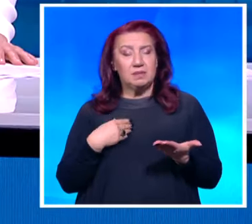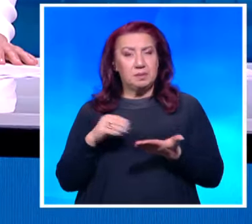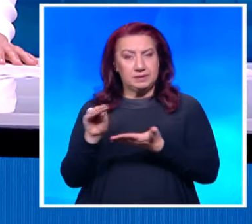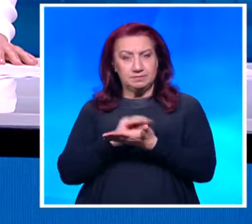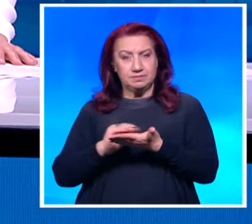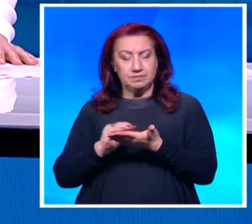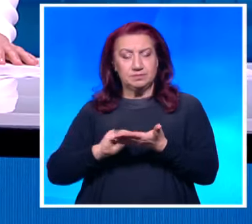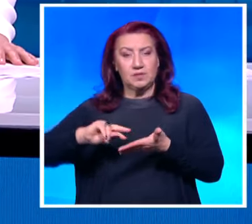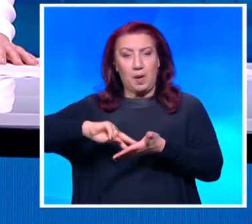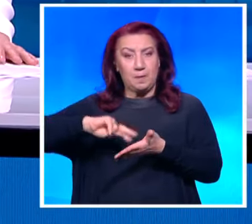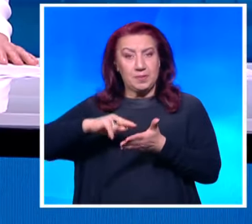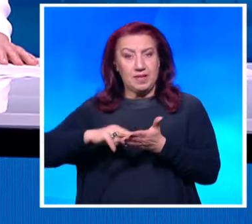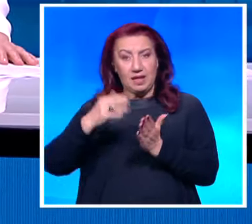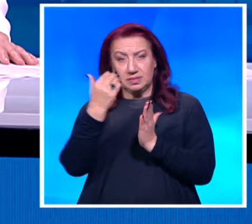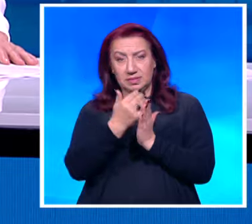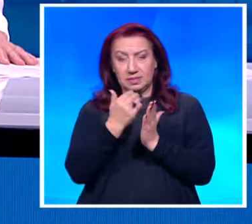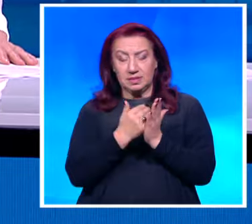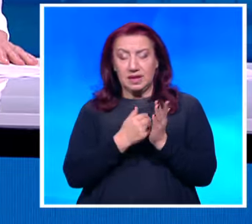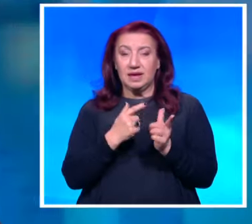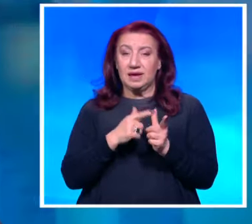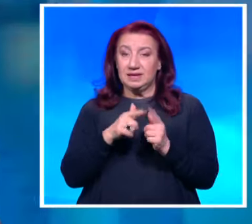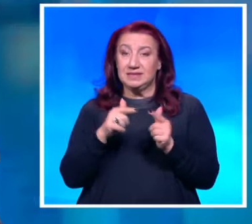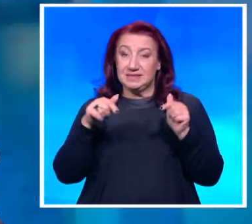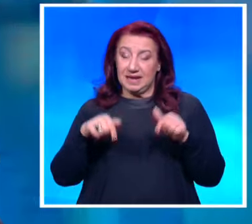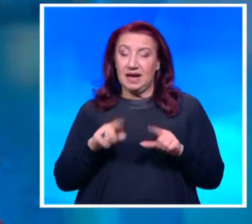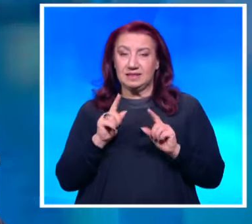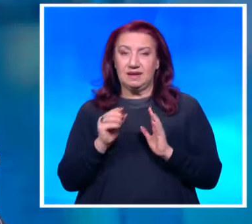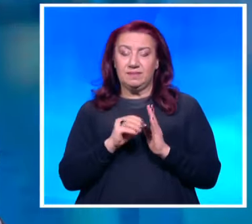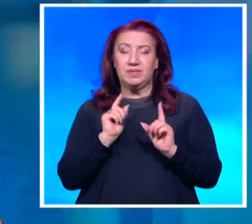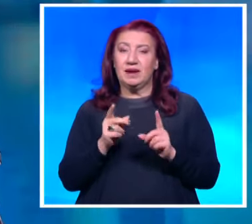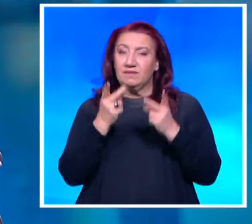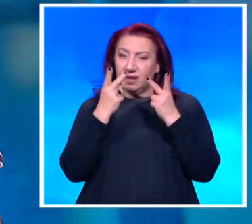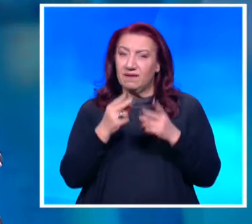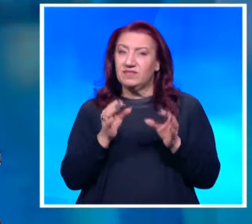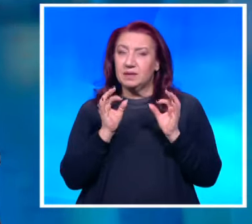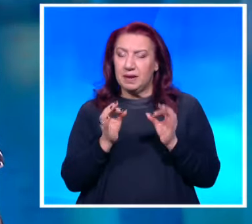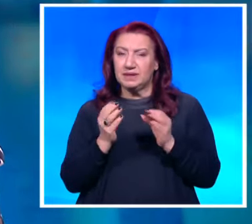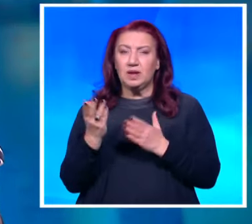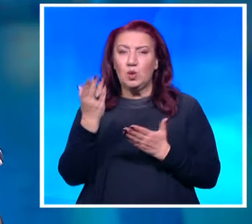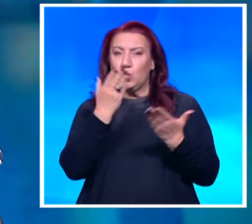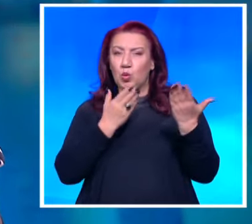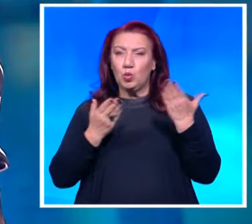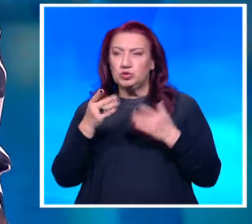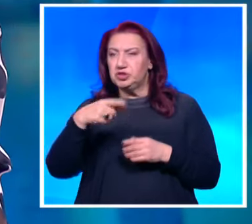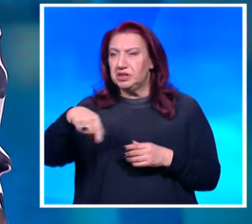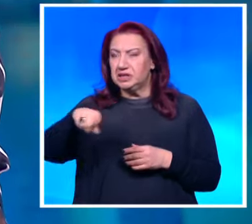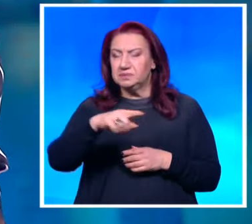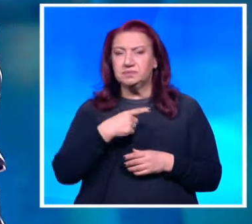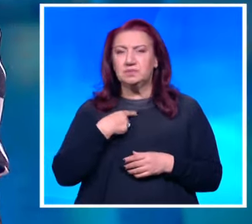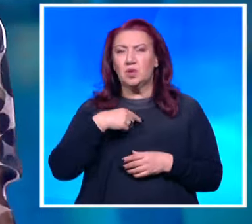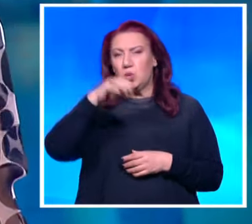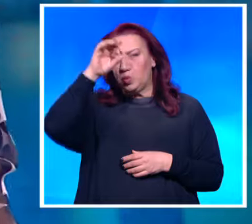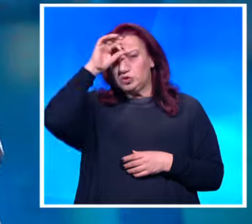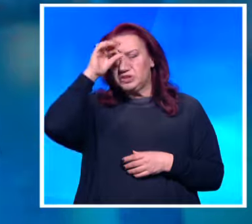или трябва сега да го направим? Трябва да се обърне внимание на училищата с ниски академични постижения, понеже